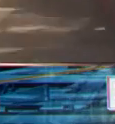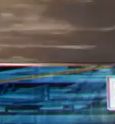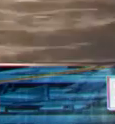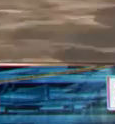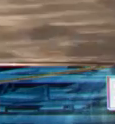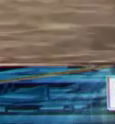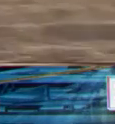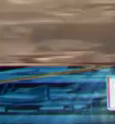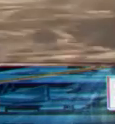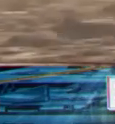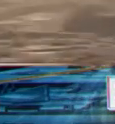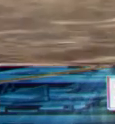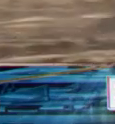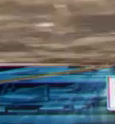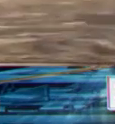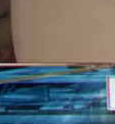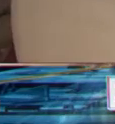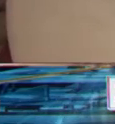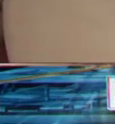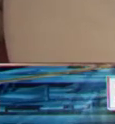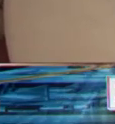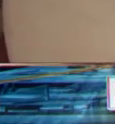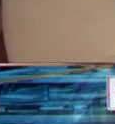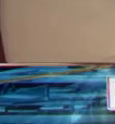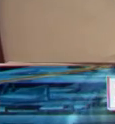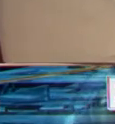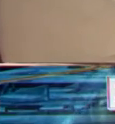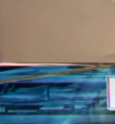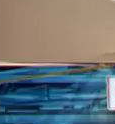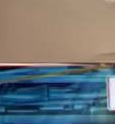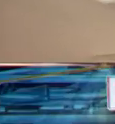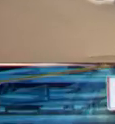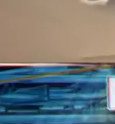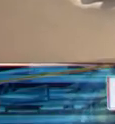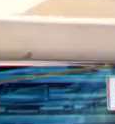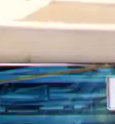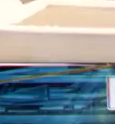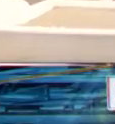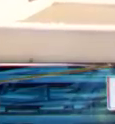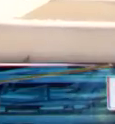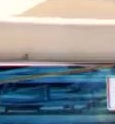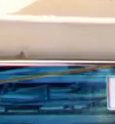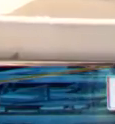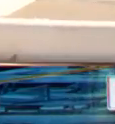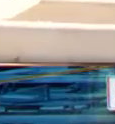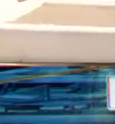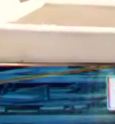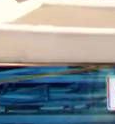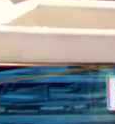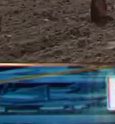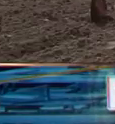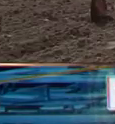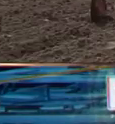Талдықорғандық шаруалар биыл 6000 гектарға жуық жерді игермек. Қазір оның 318 гектарына қант қызылшасы себіліп